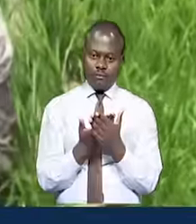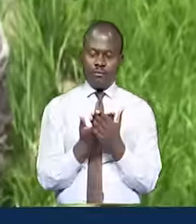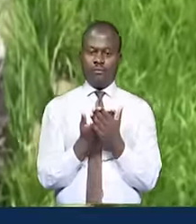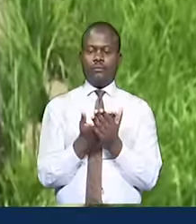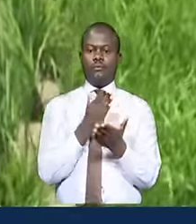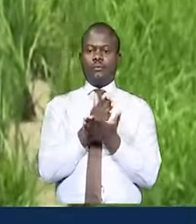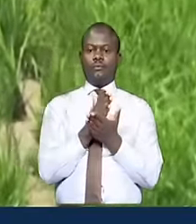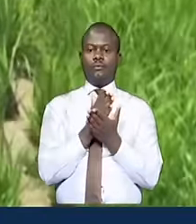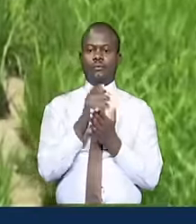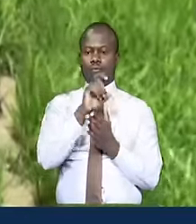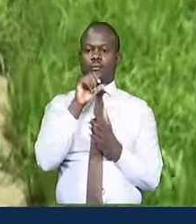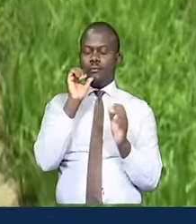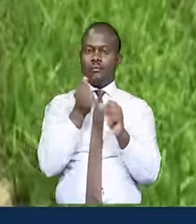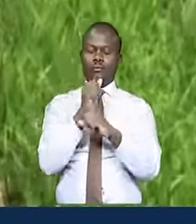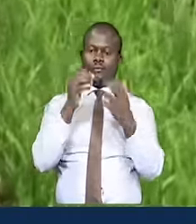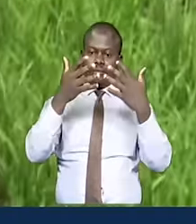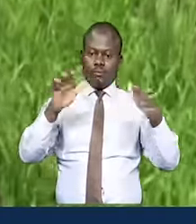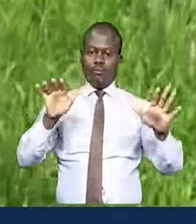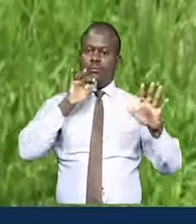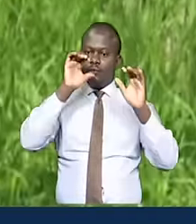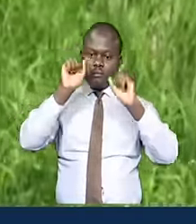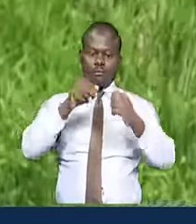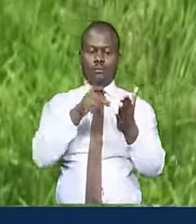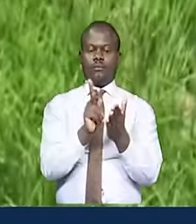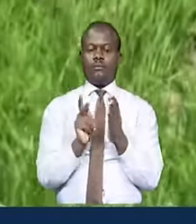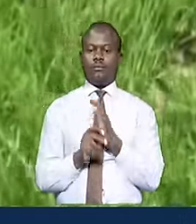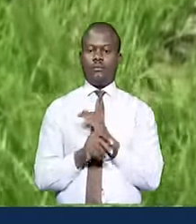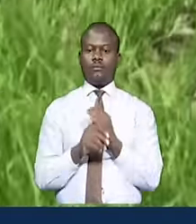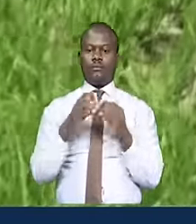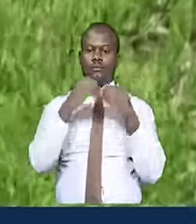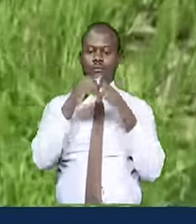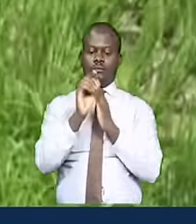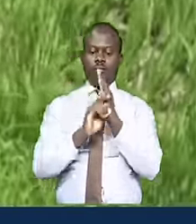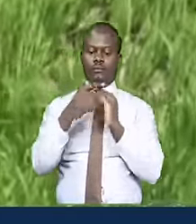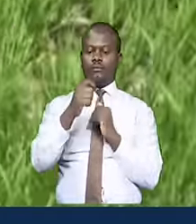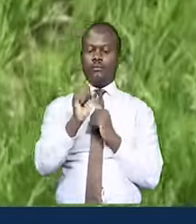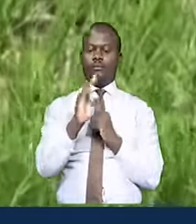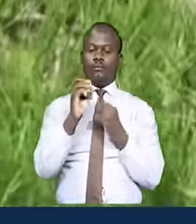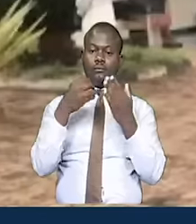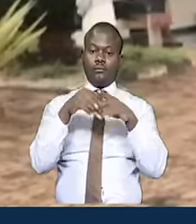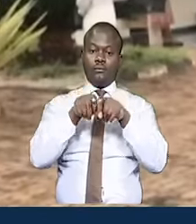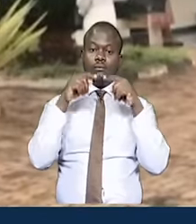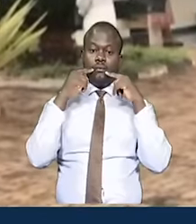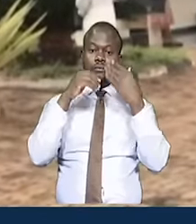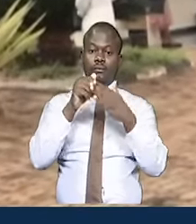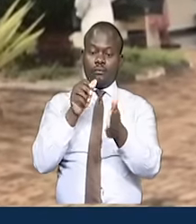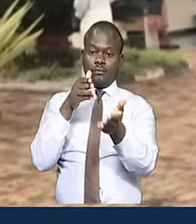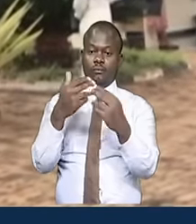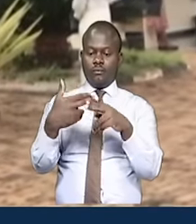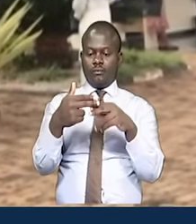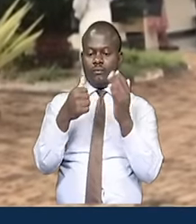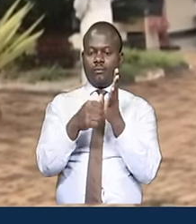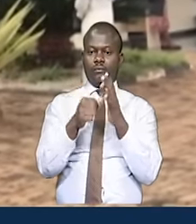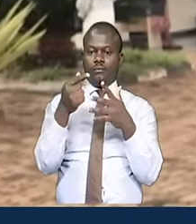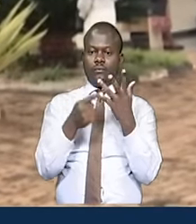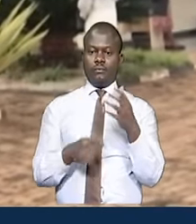iki cyumweru ntabwo cyarenga tutabashije kubishyura Ubuyobozi bw'akarere ka Gatsibo nabwo bavuga ko burimo gukurikiranira hafi by'iki